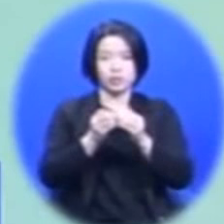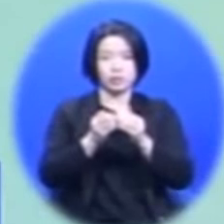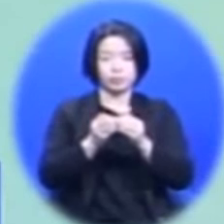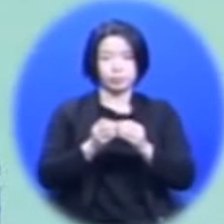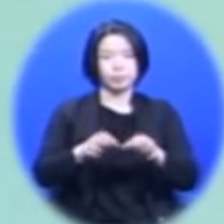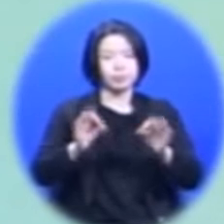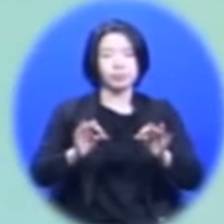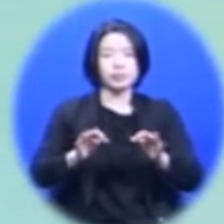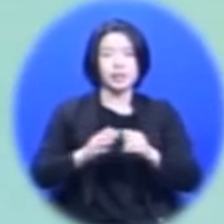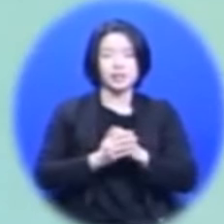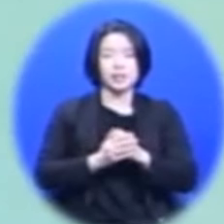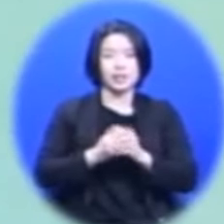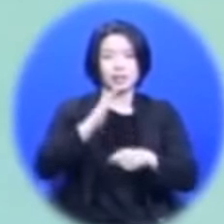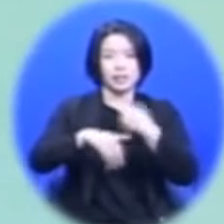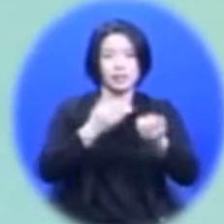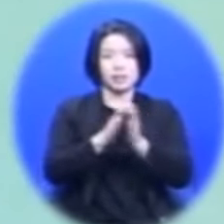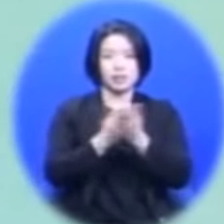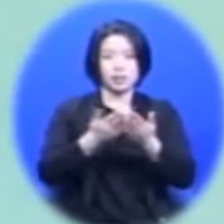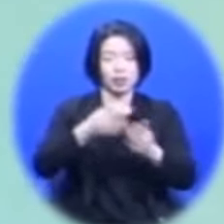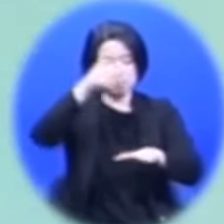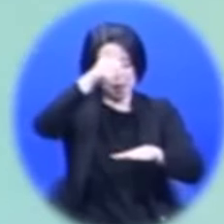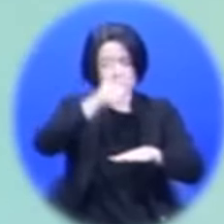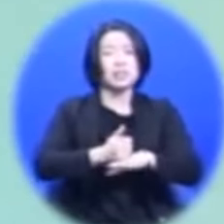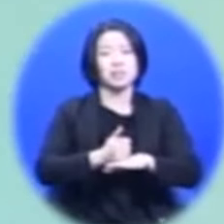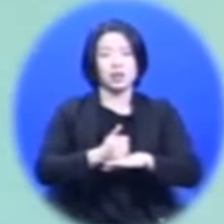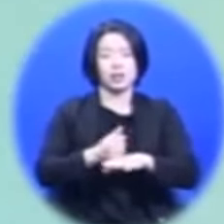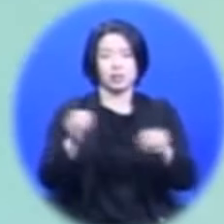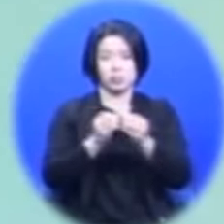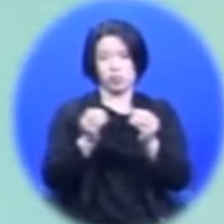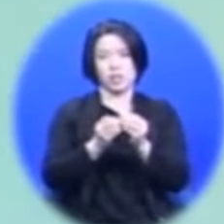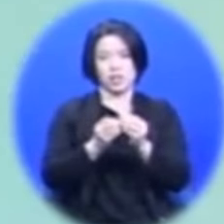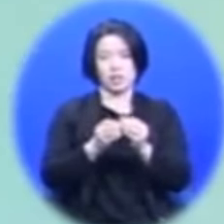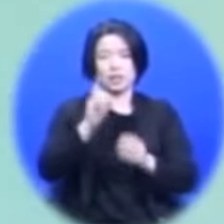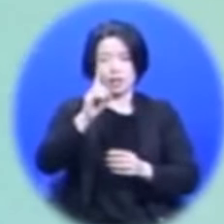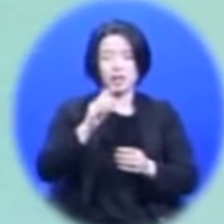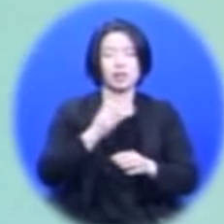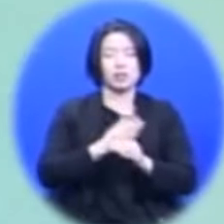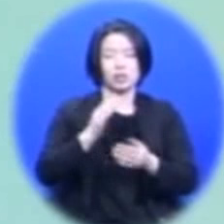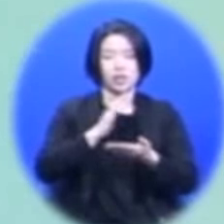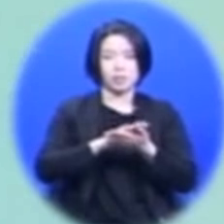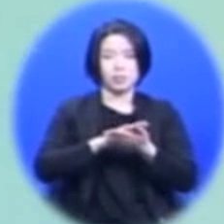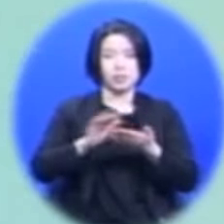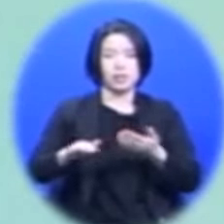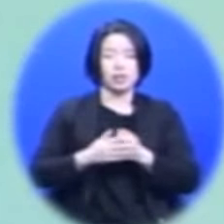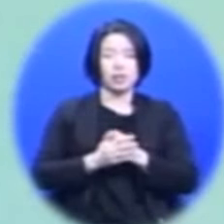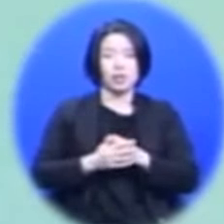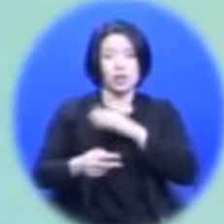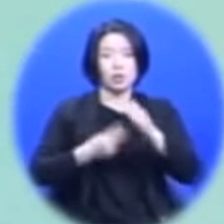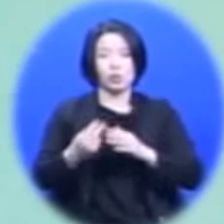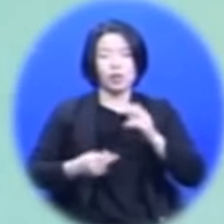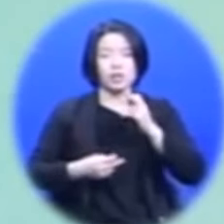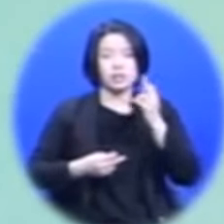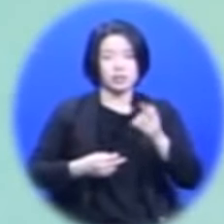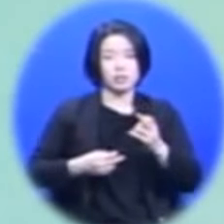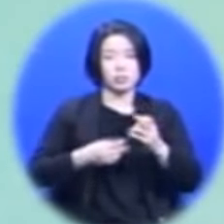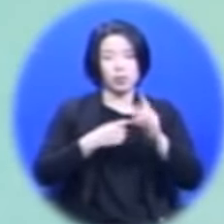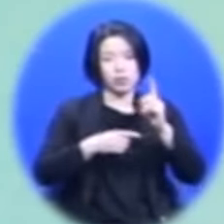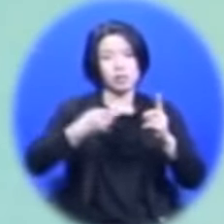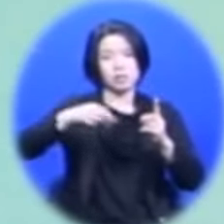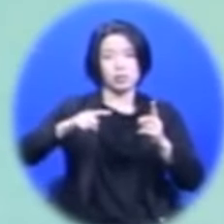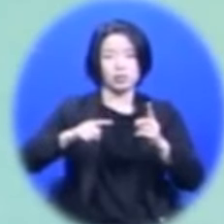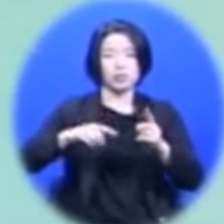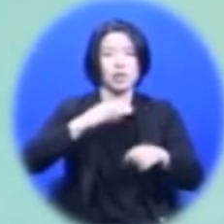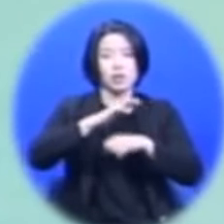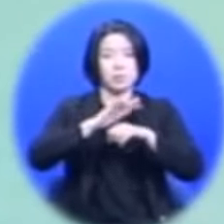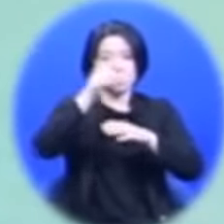이제 성경 맨 마지막에 나오는 구절 중에 하나입니다. 이 요한일서는 성경 중에서 맨 마지막에 기록된 성경